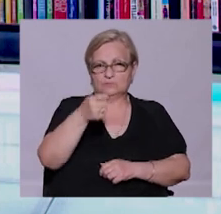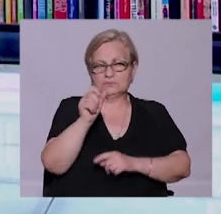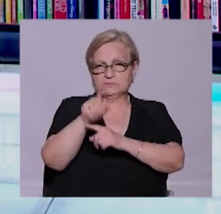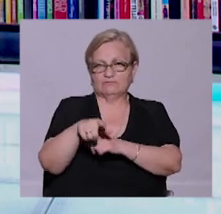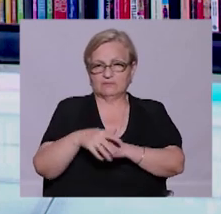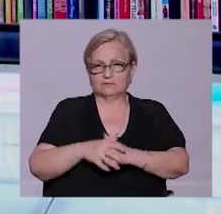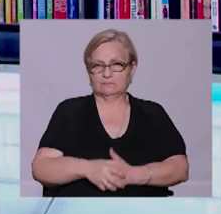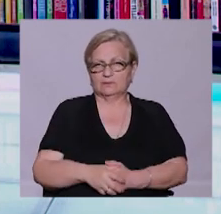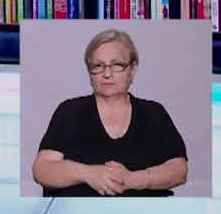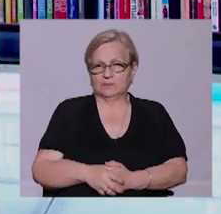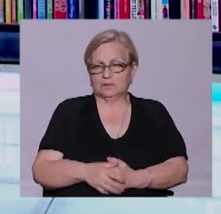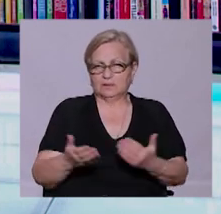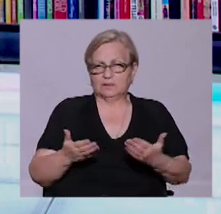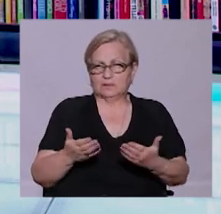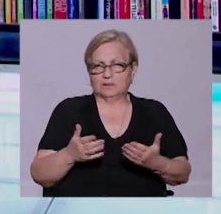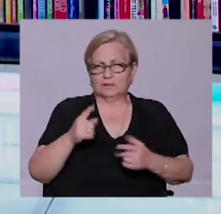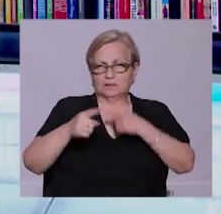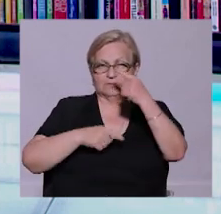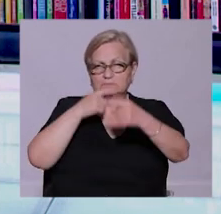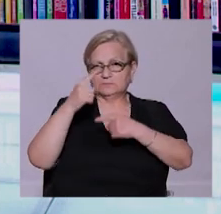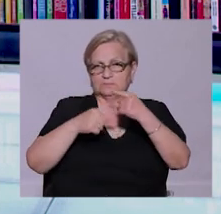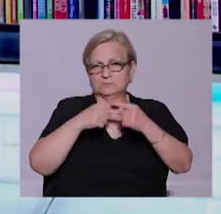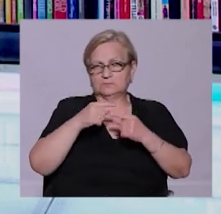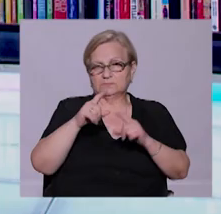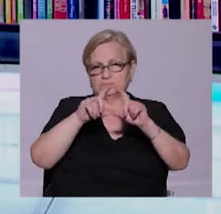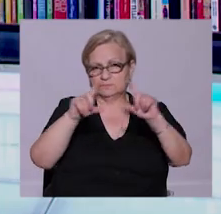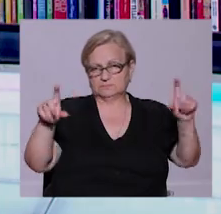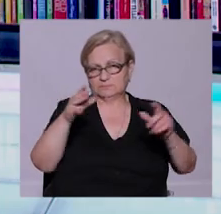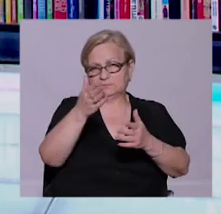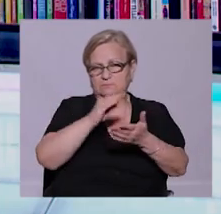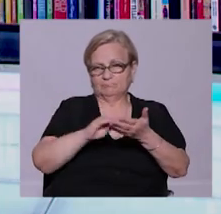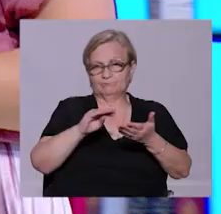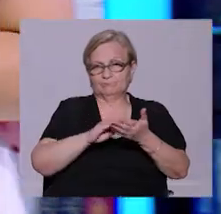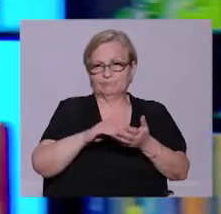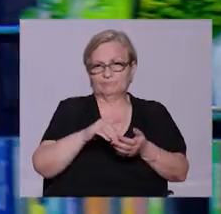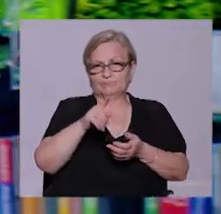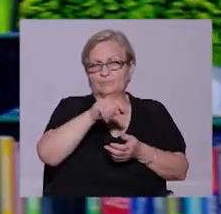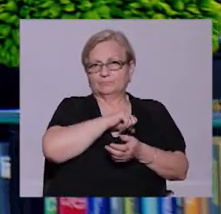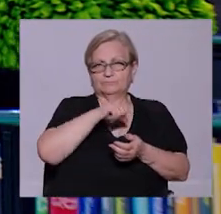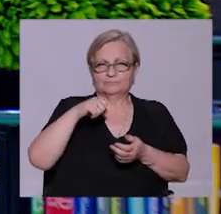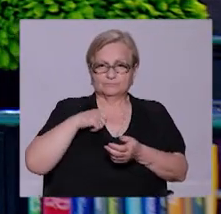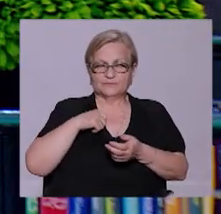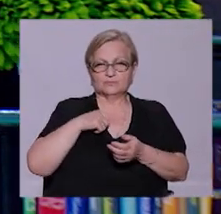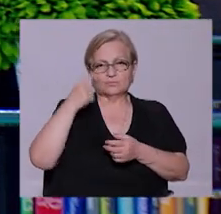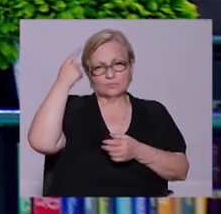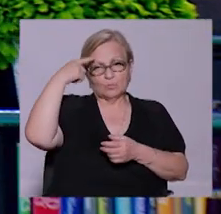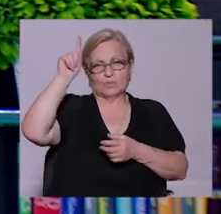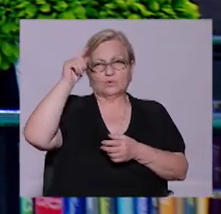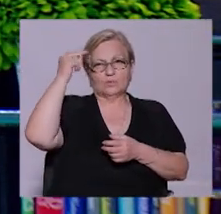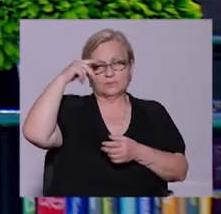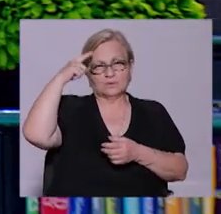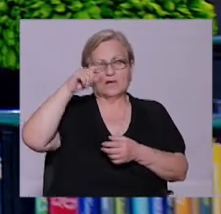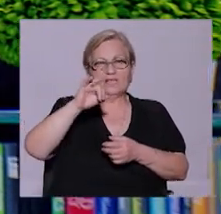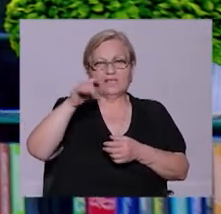დავალება, რომელიც შემდეგ სლაიდზეა მოცემული. თქვენ თავად შექმენით იგავ არაკი,